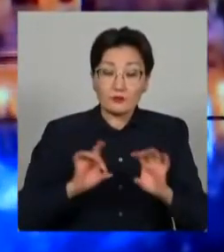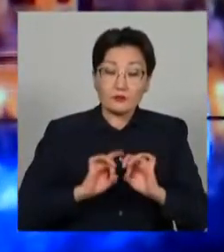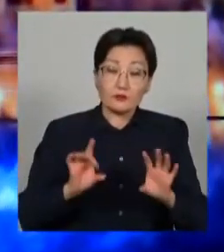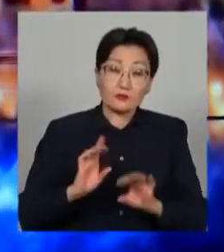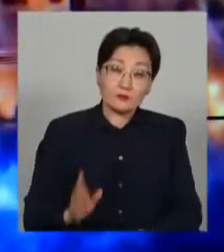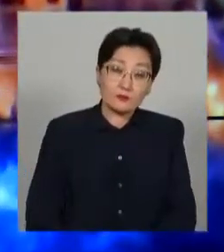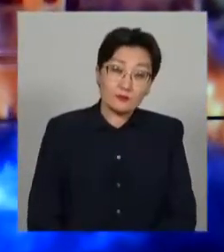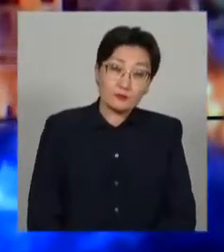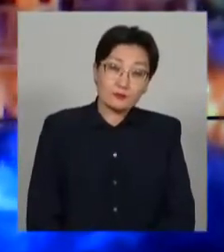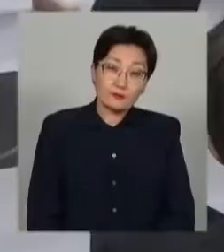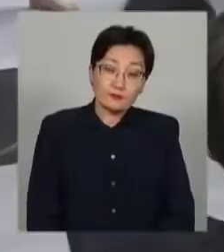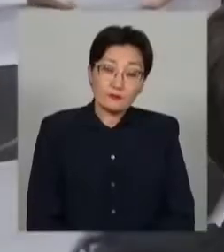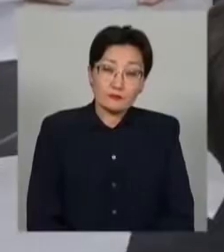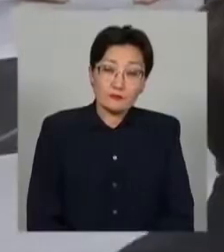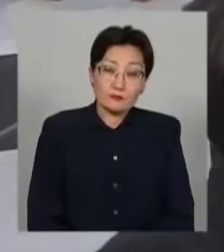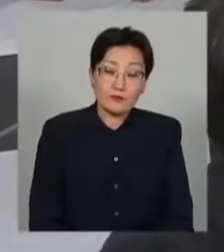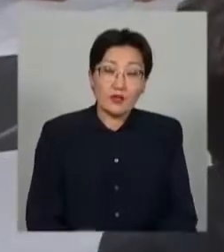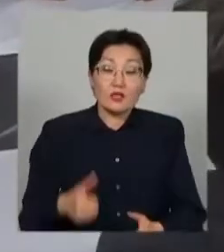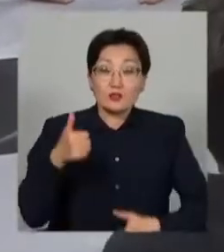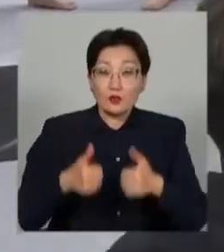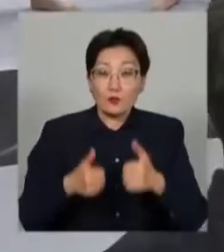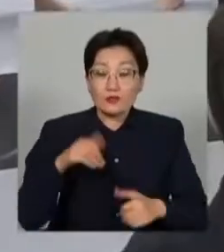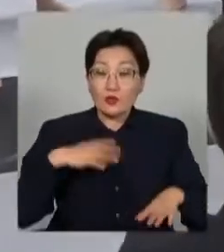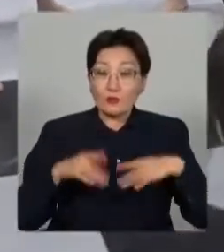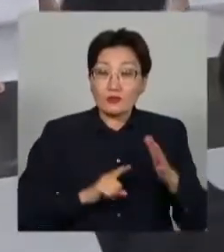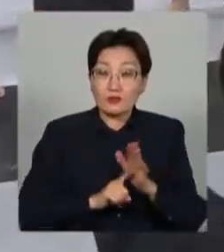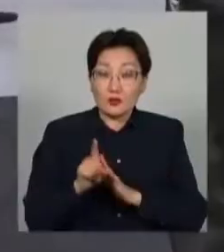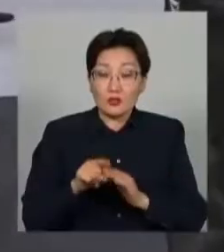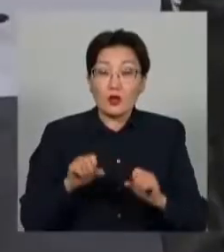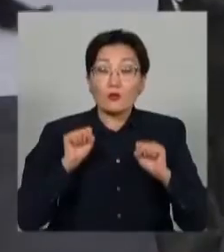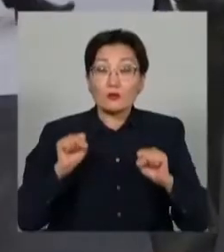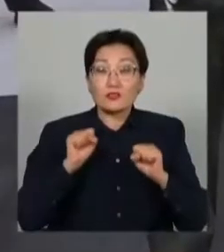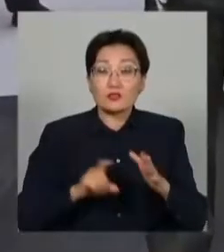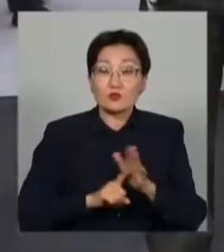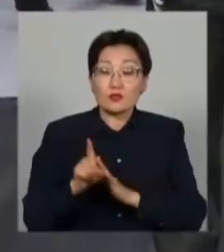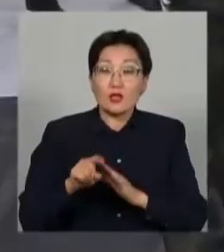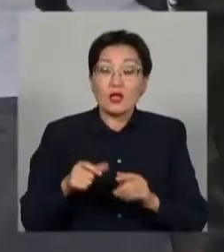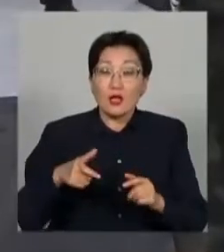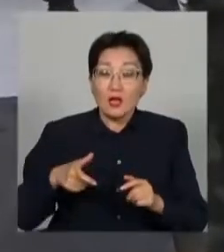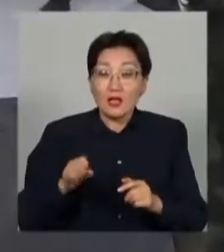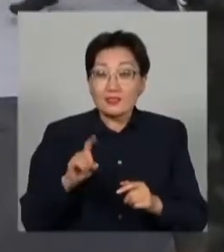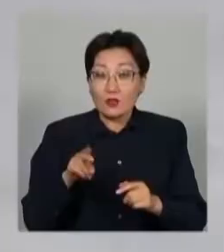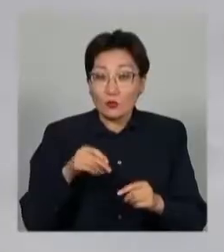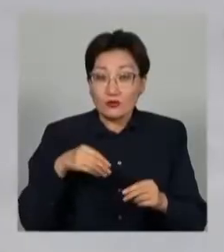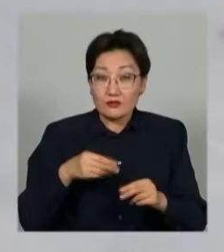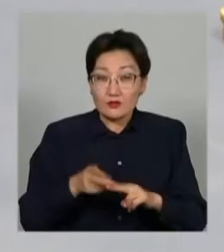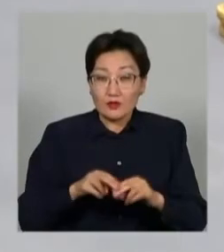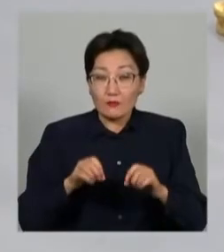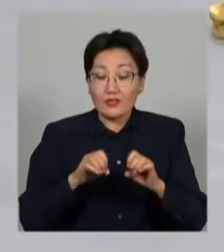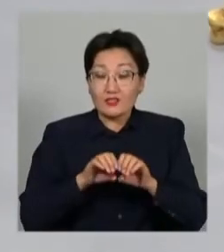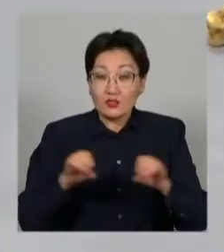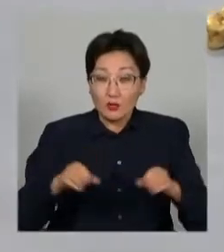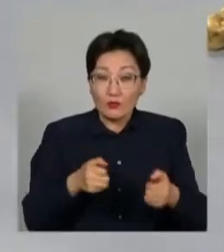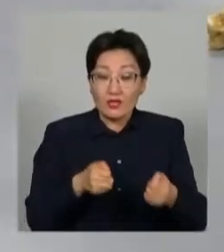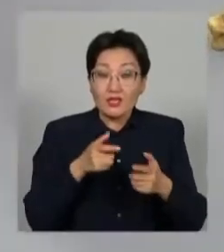Қанапиян жалғастырады. Жарысты жаттығудан бастаған жас спортшылар алдымен асық ойнап арқан тартысты. Кейін ұйымдастырушылар